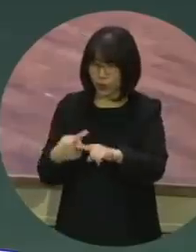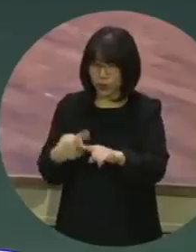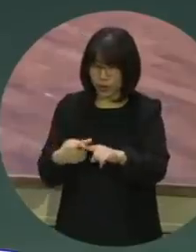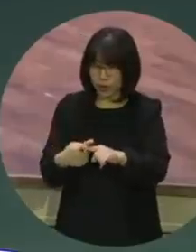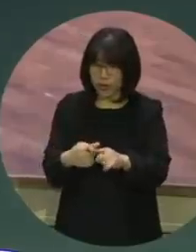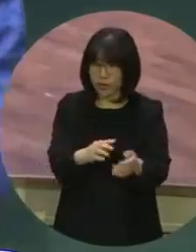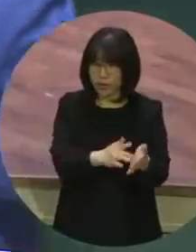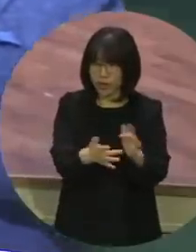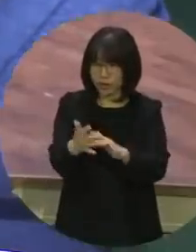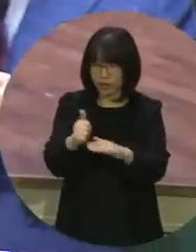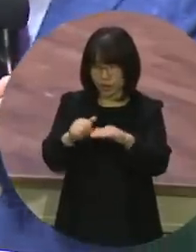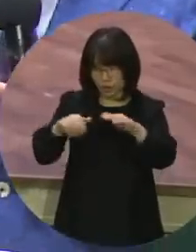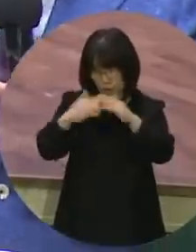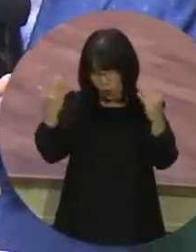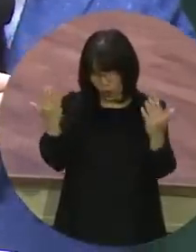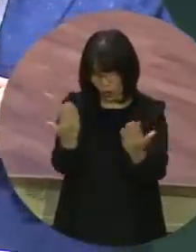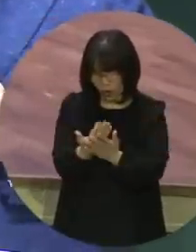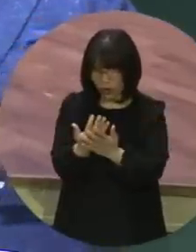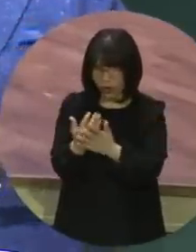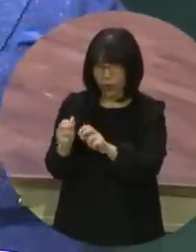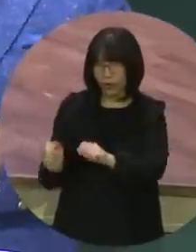이게 올아웃입니다. 예수님께서.